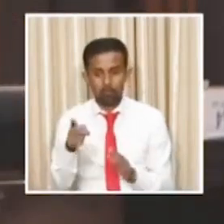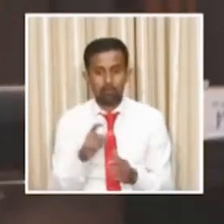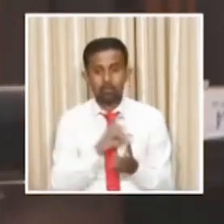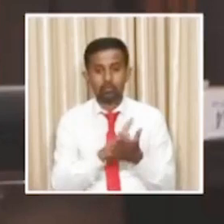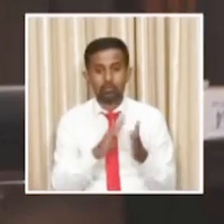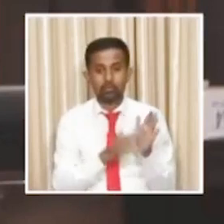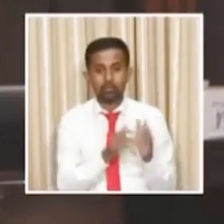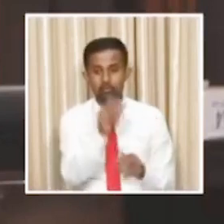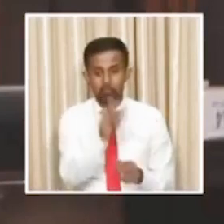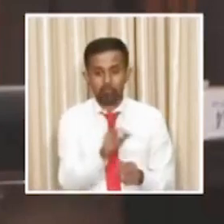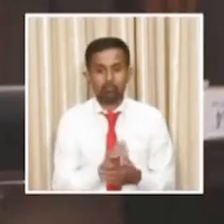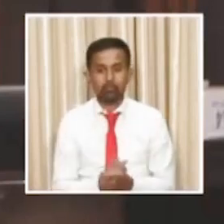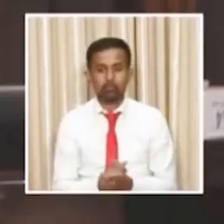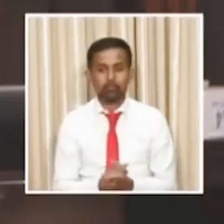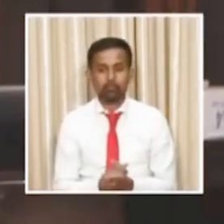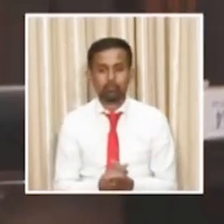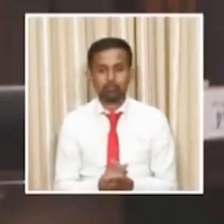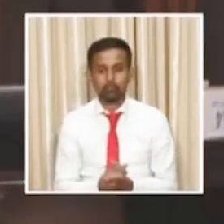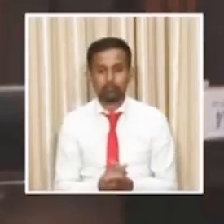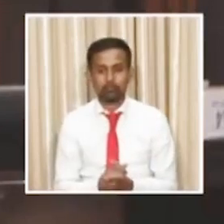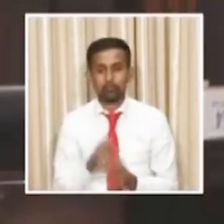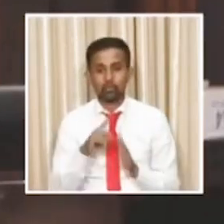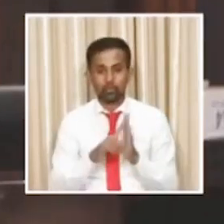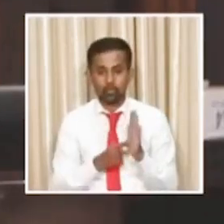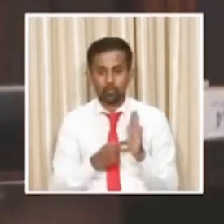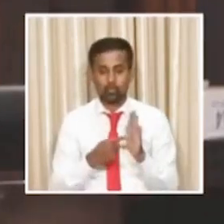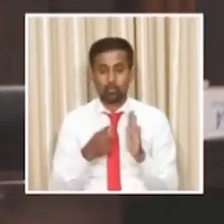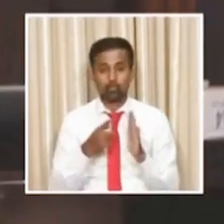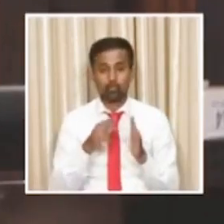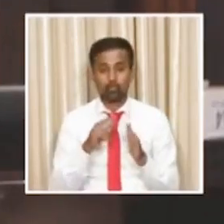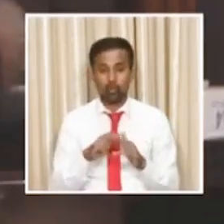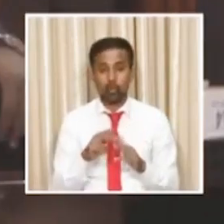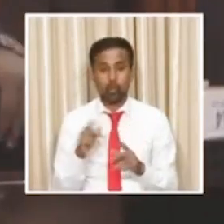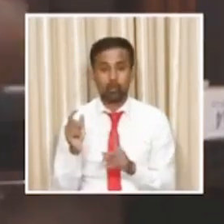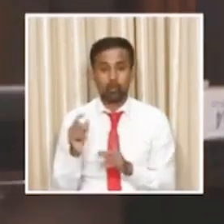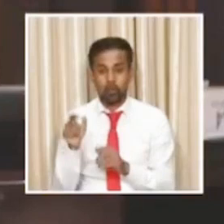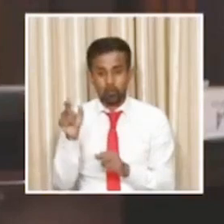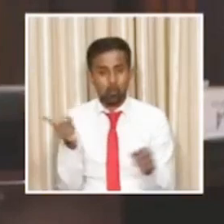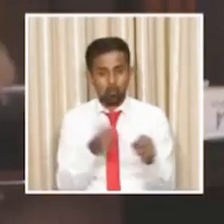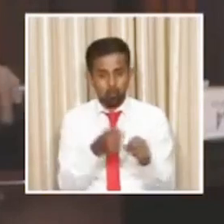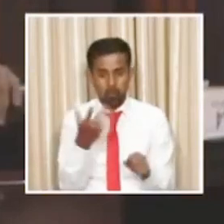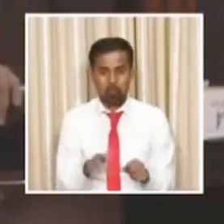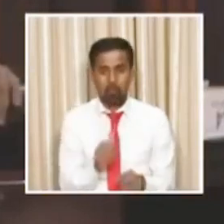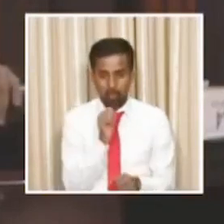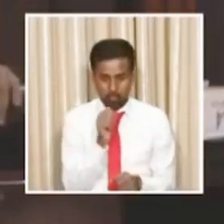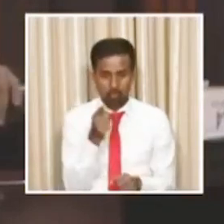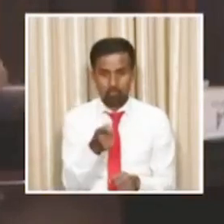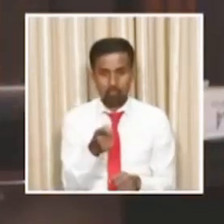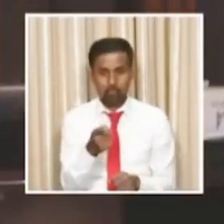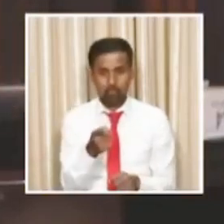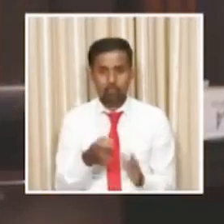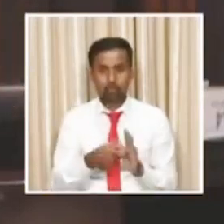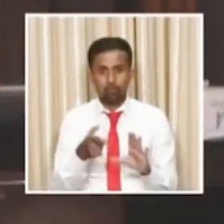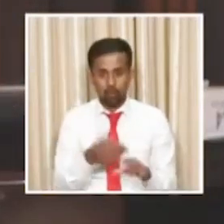கஜேந்திரகுமார் பொன்னம்பலத்துக்கு இன்று நாடாளுமன்றத்துக்கு வருகை தருவதற்கான உரிமை மறுக்கப்பட்டுள்ளது. கஜேந்திரகுமார் பொன்னம்பலம் கைது செய்யப்பட்ட